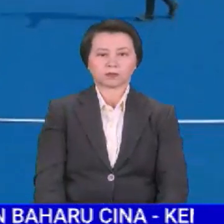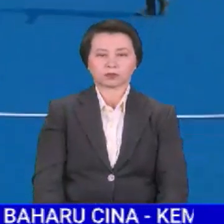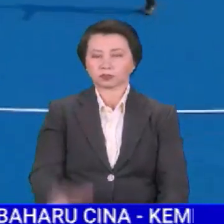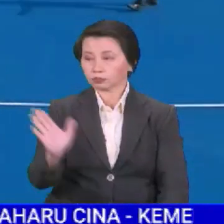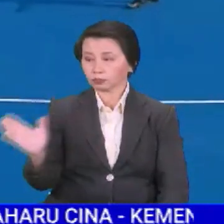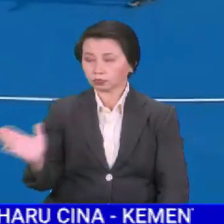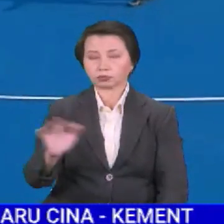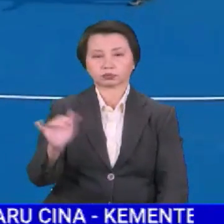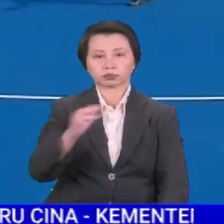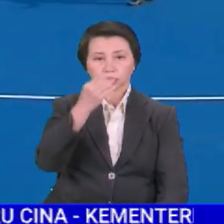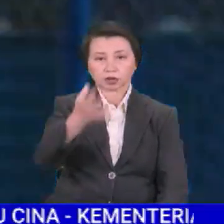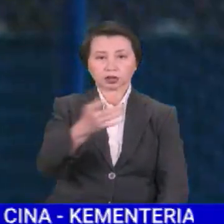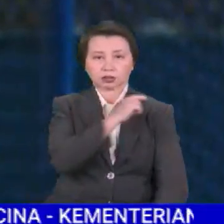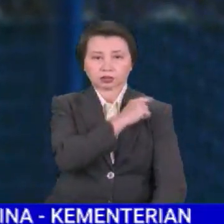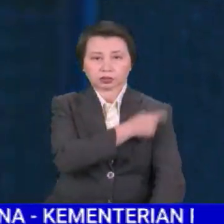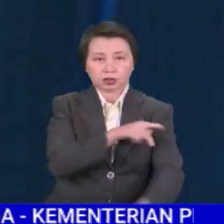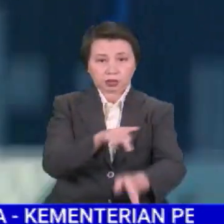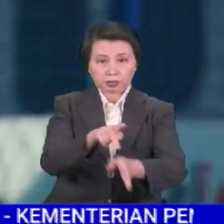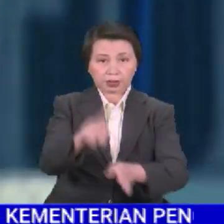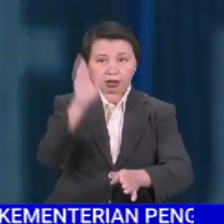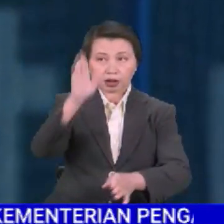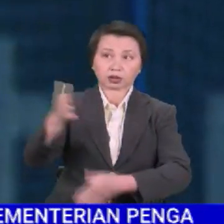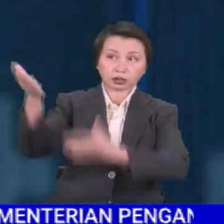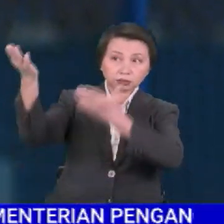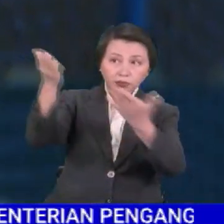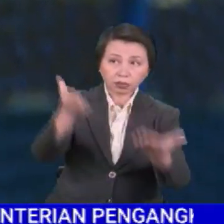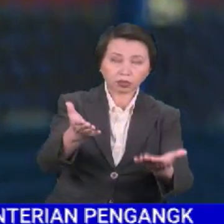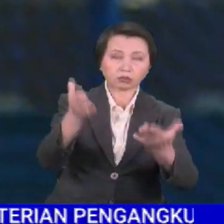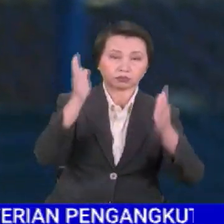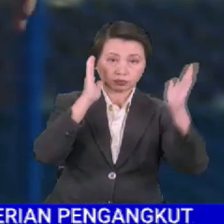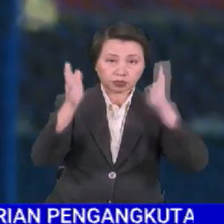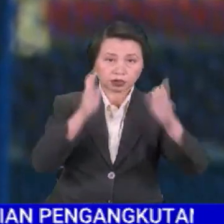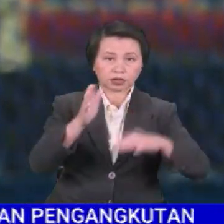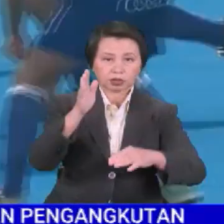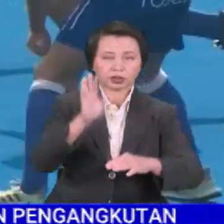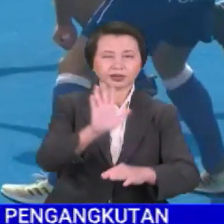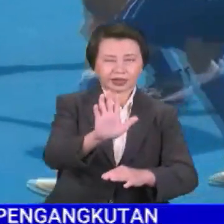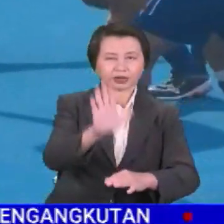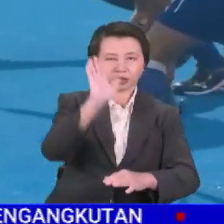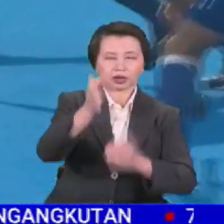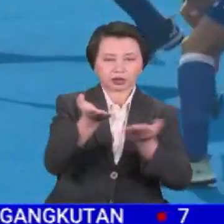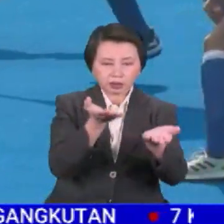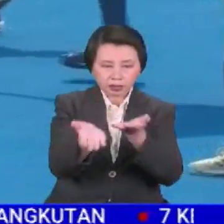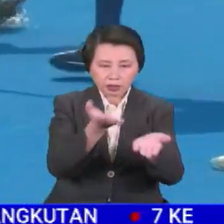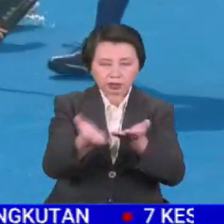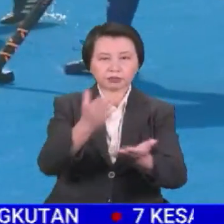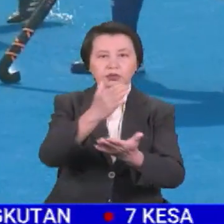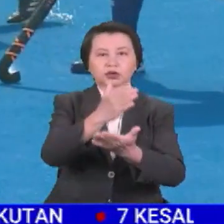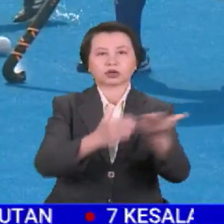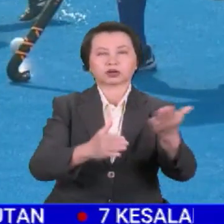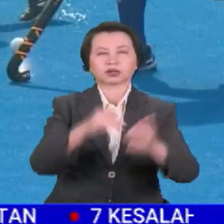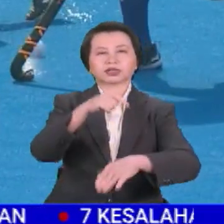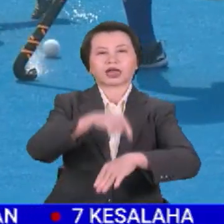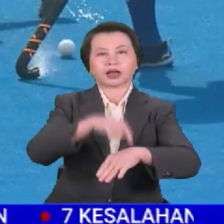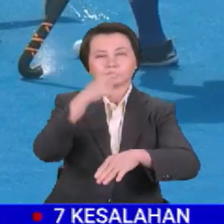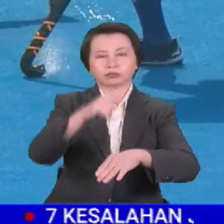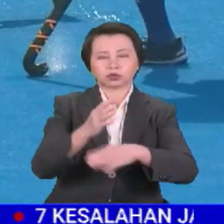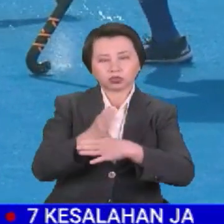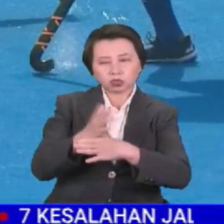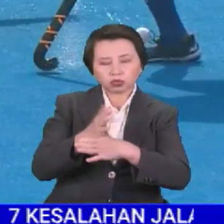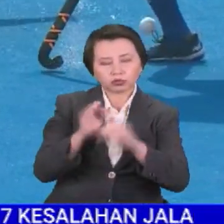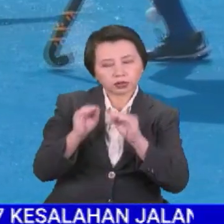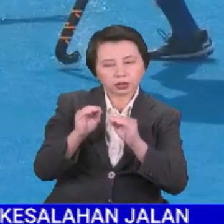Beliau turut memaklumkan tenaga pakar yang bakal dibawa masuk itu akan nanti akan berkhidmat secara separuh masa bagi berkongsi tips